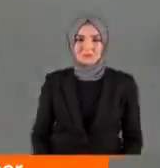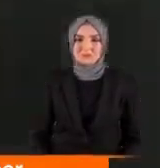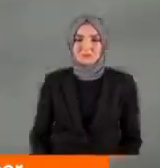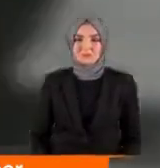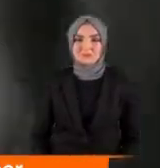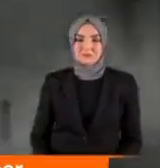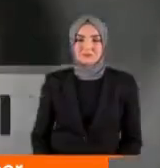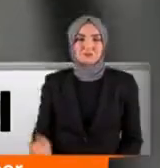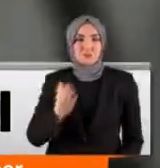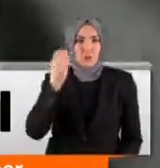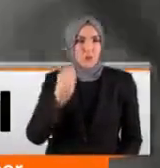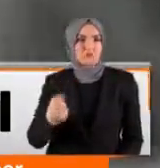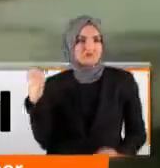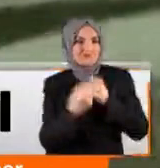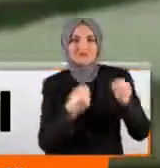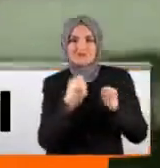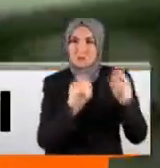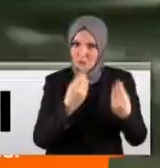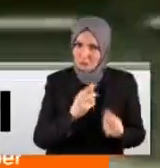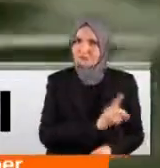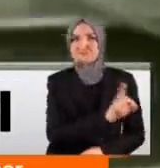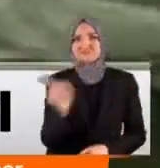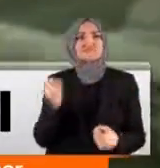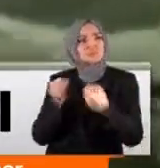Çok iyi yumruk yer, çok da iyi atardı.